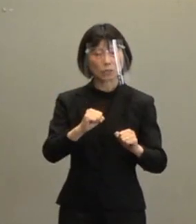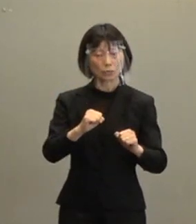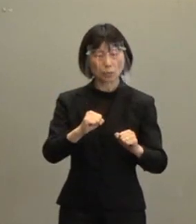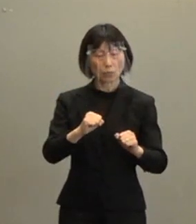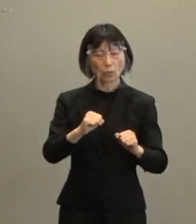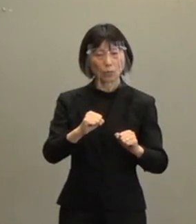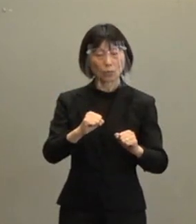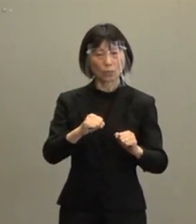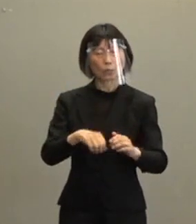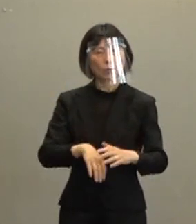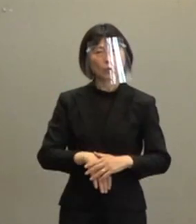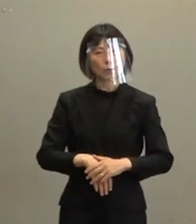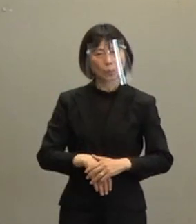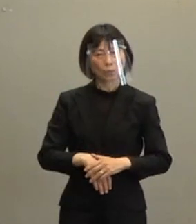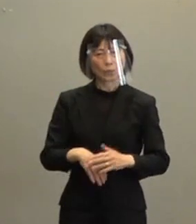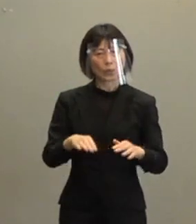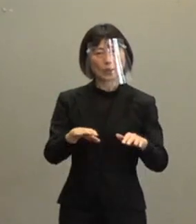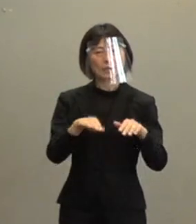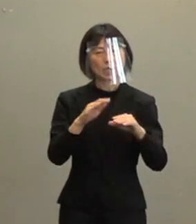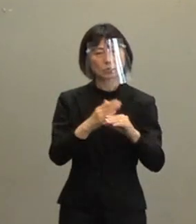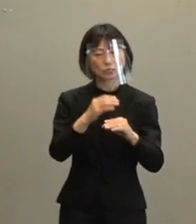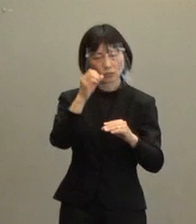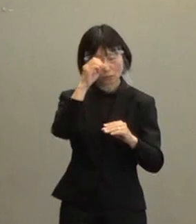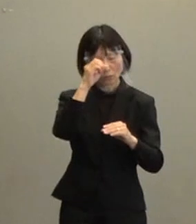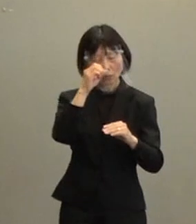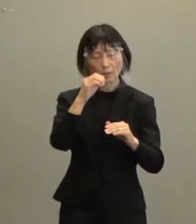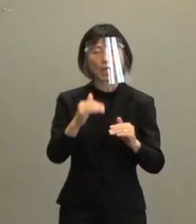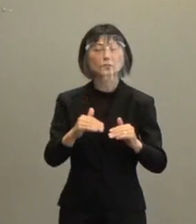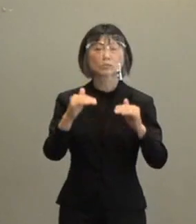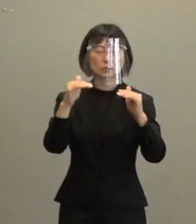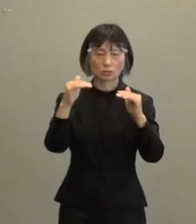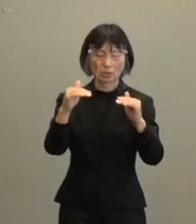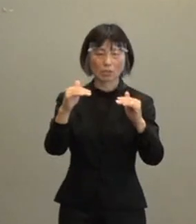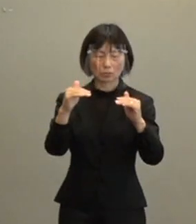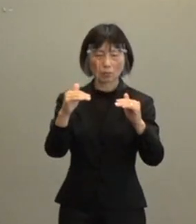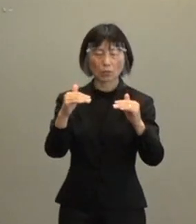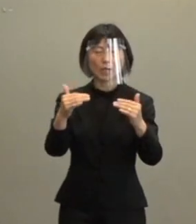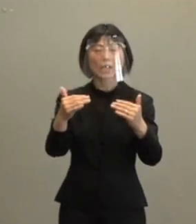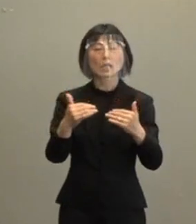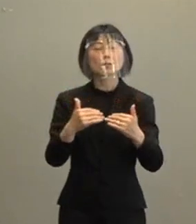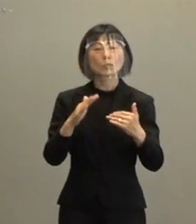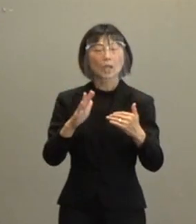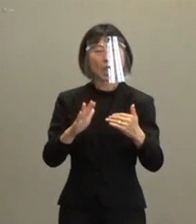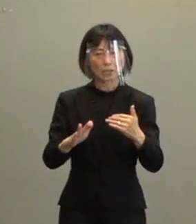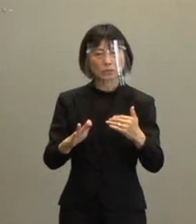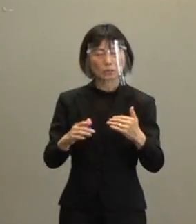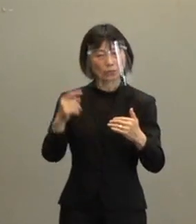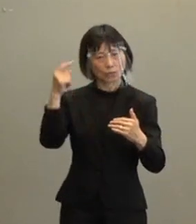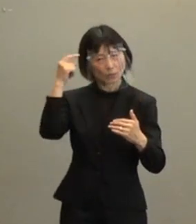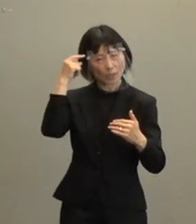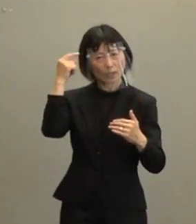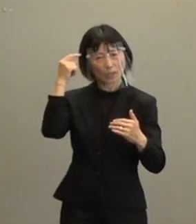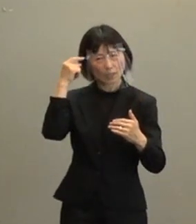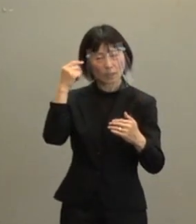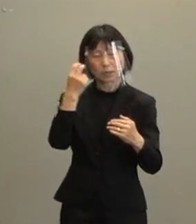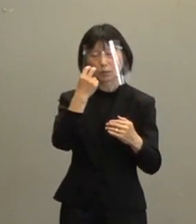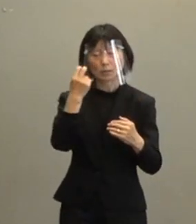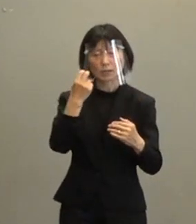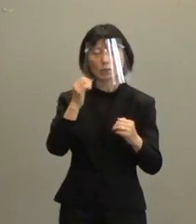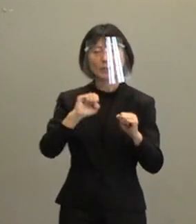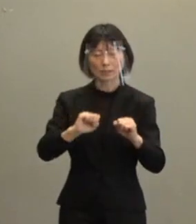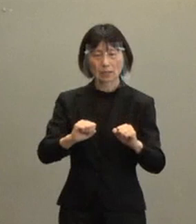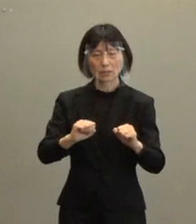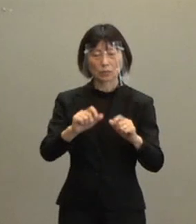その、まあ、熱中症プラスその発育への影響があるというふうに、まあ、考えられて調査をされて、その結